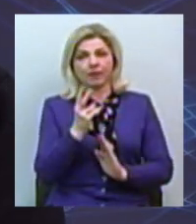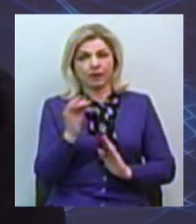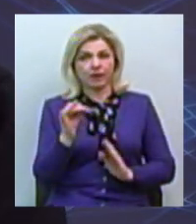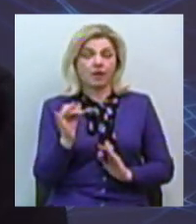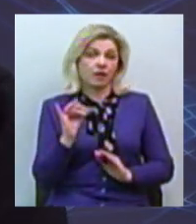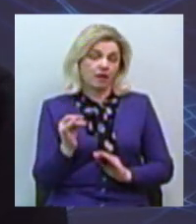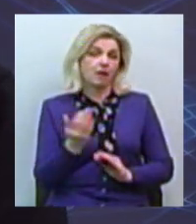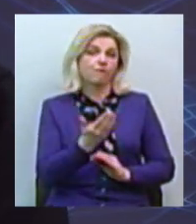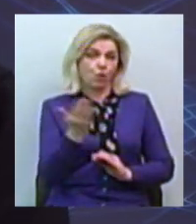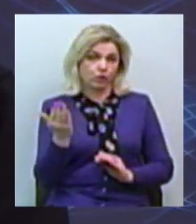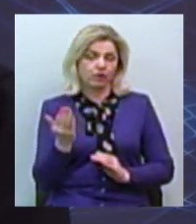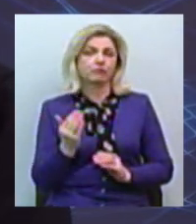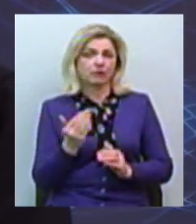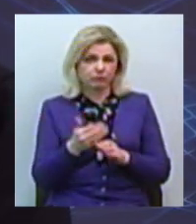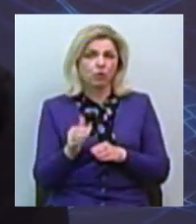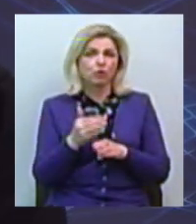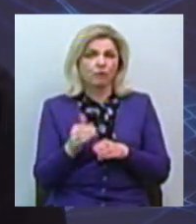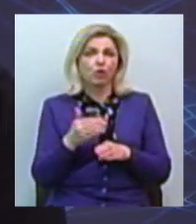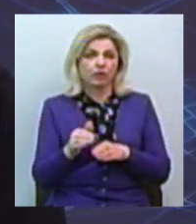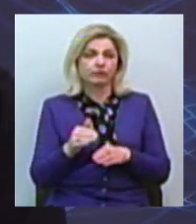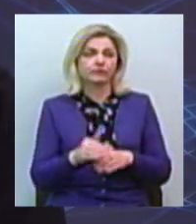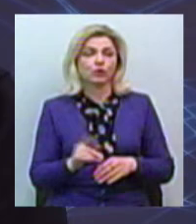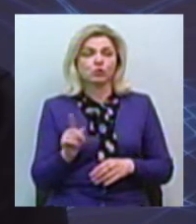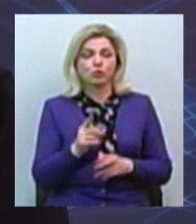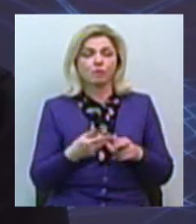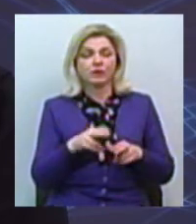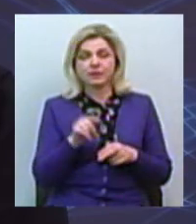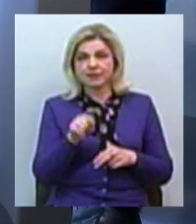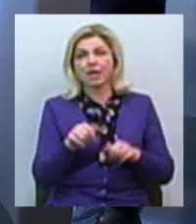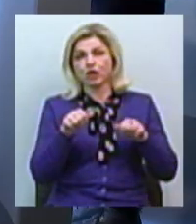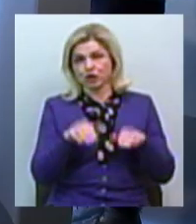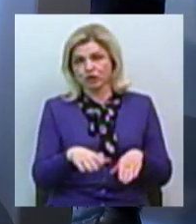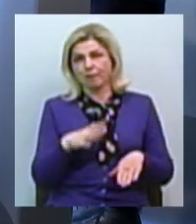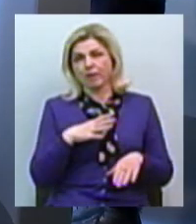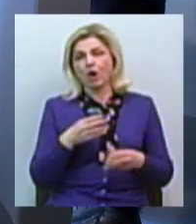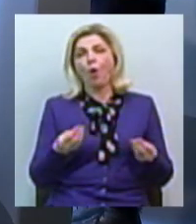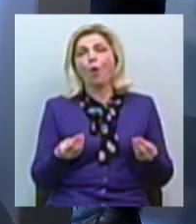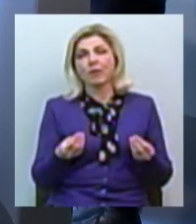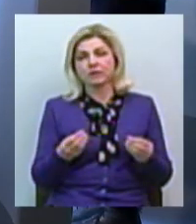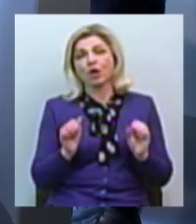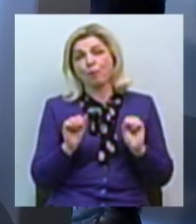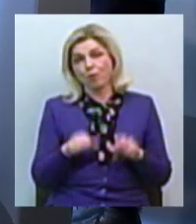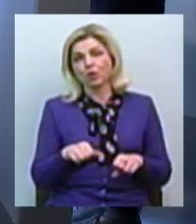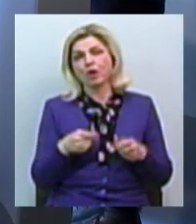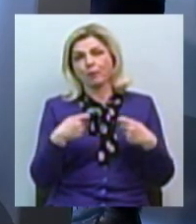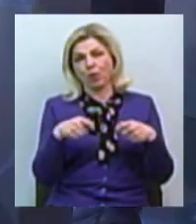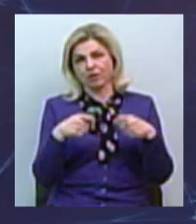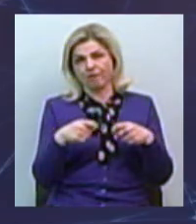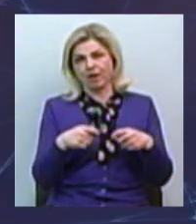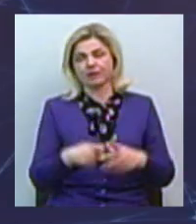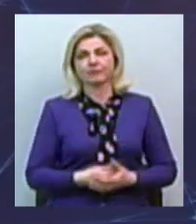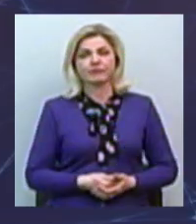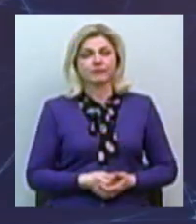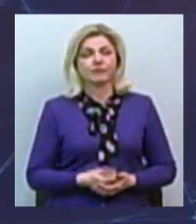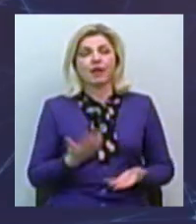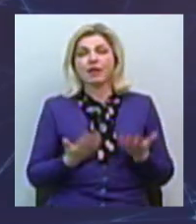вони крок по кроку йдуть до того, щоб це рішення було комерційним, вже можна було його продавати на ринку.